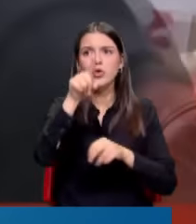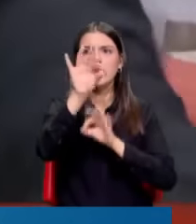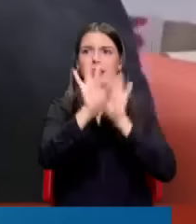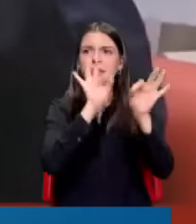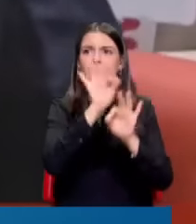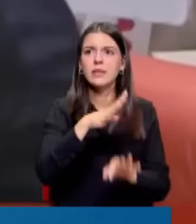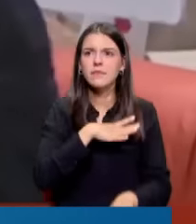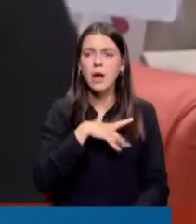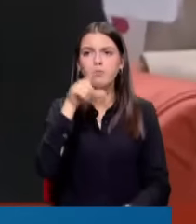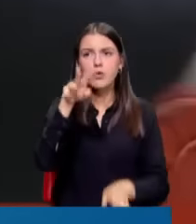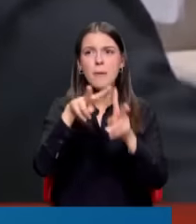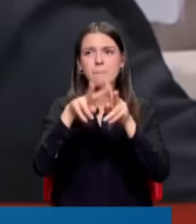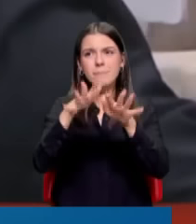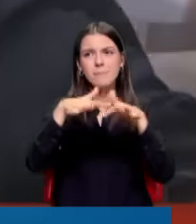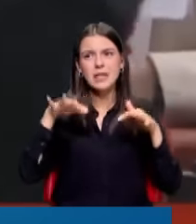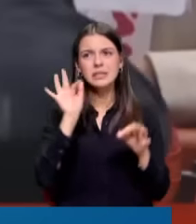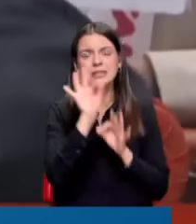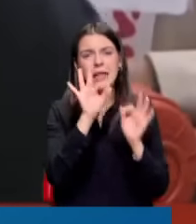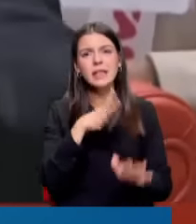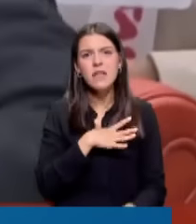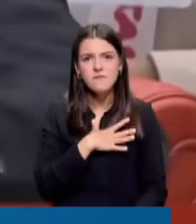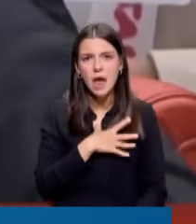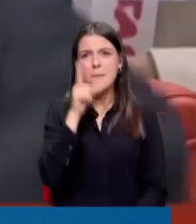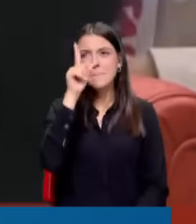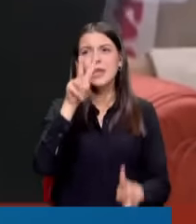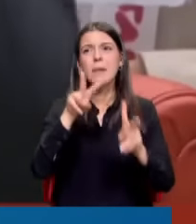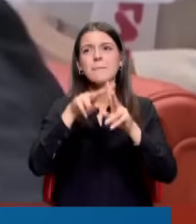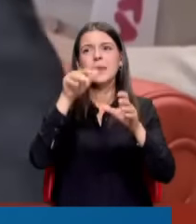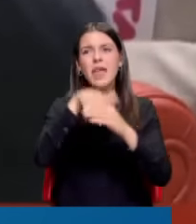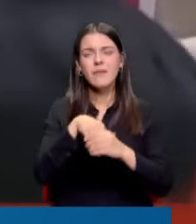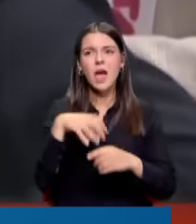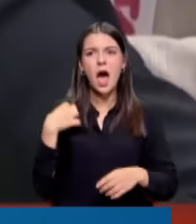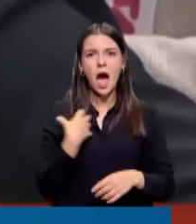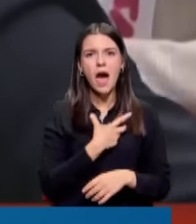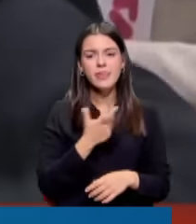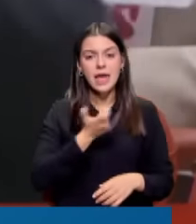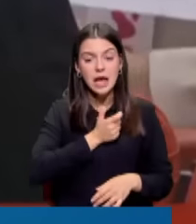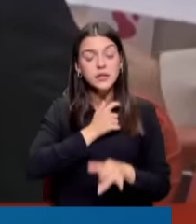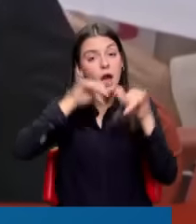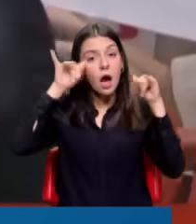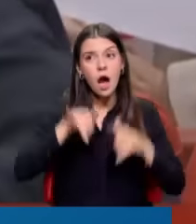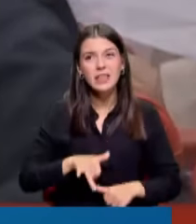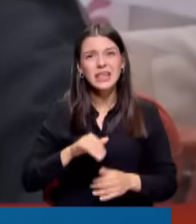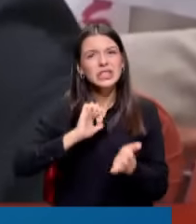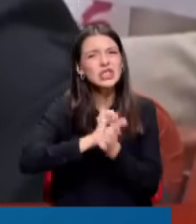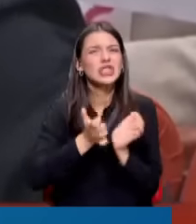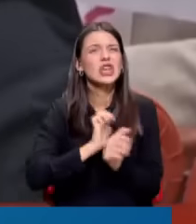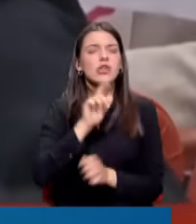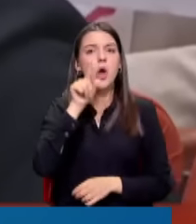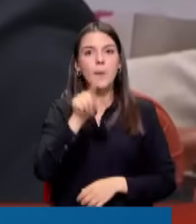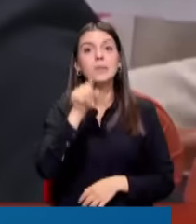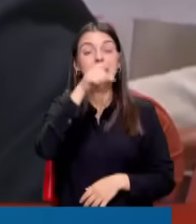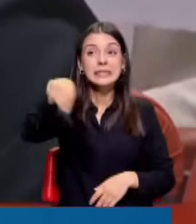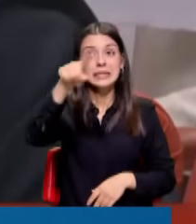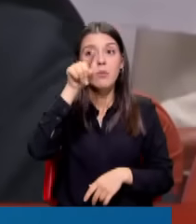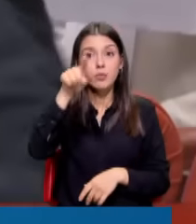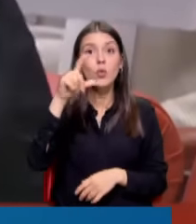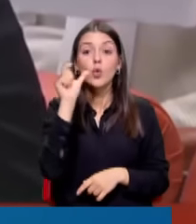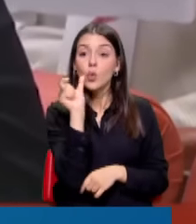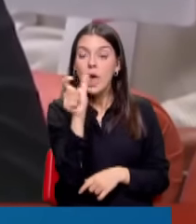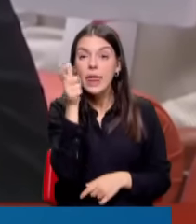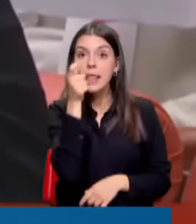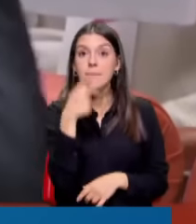bulunuyor. Bu meclise tehditte bulunuyor. Bir milletvekilinin anayasal haklarını çiğniyor. Siz bu uyarıyı bana